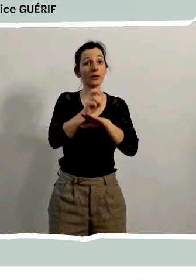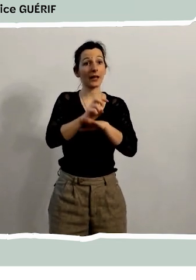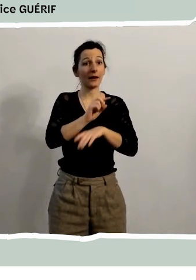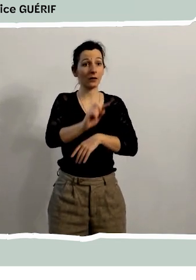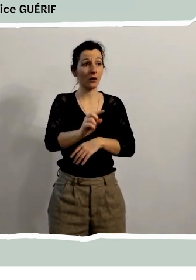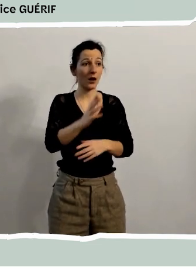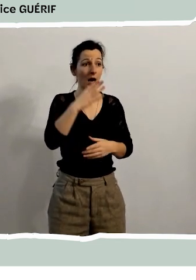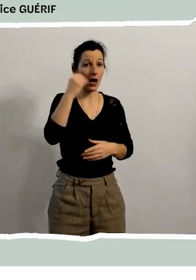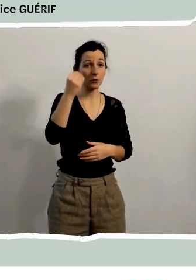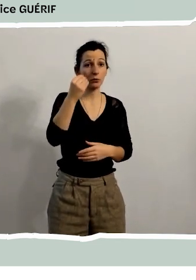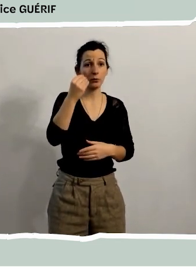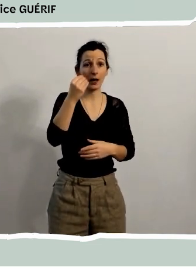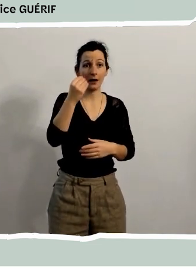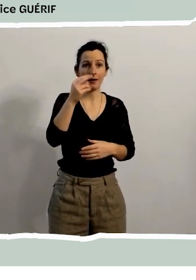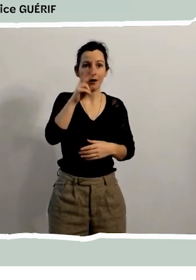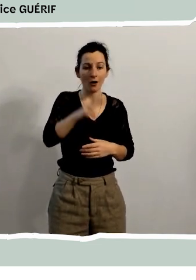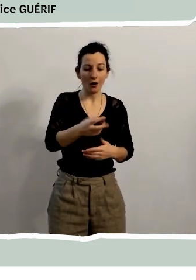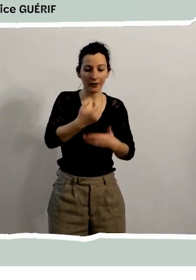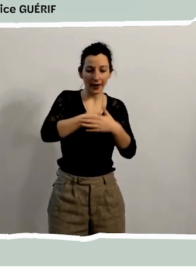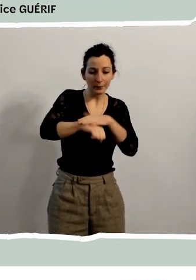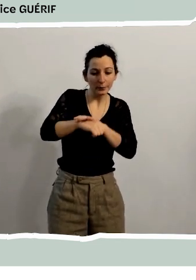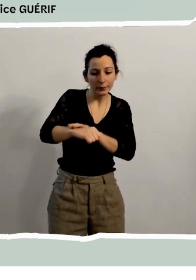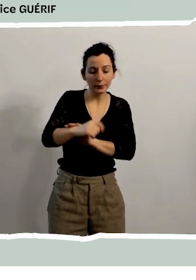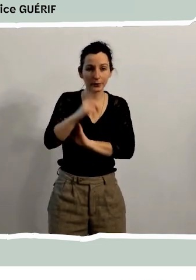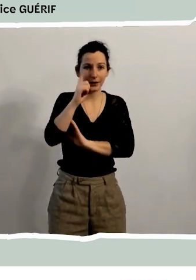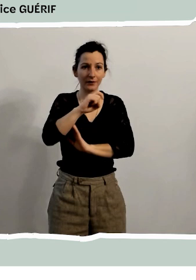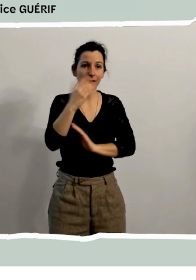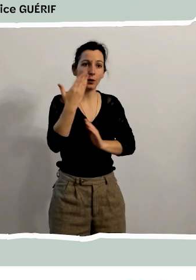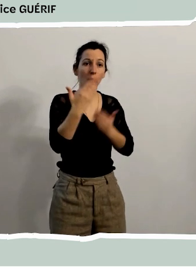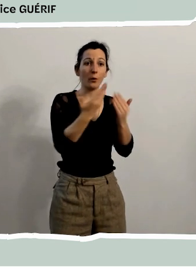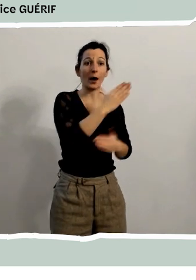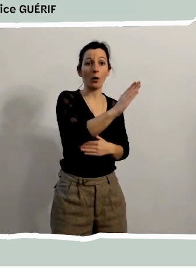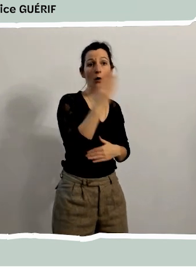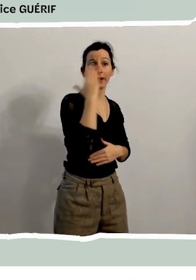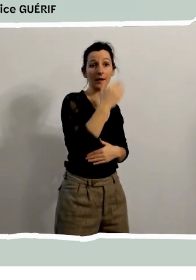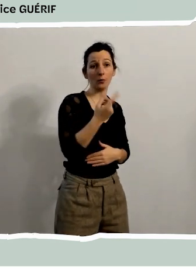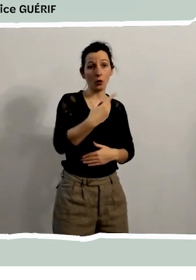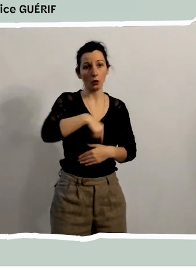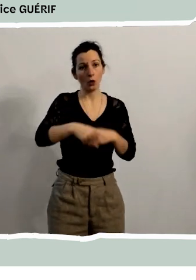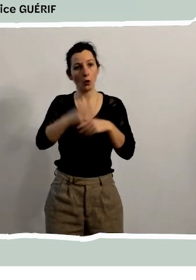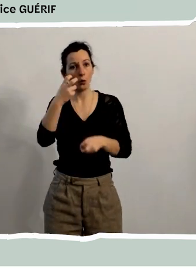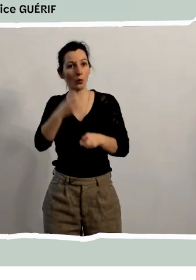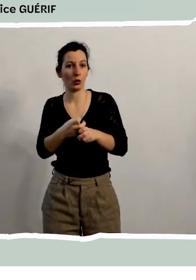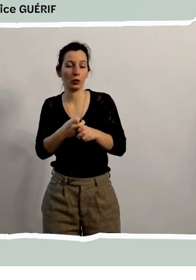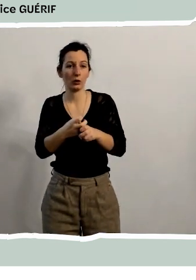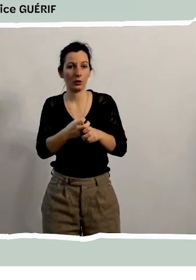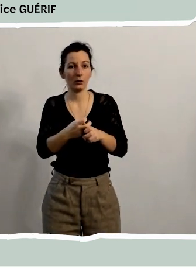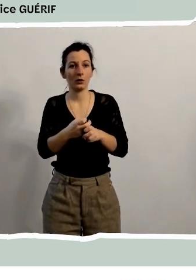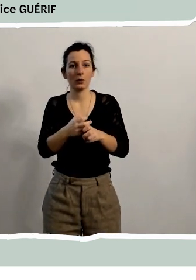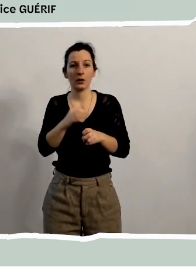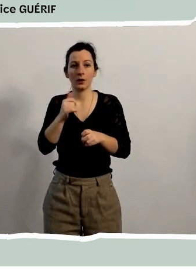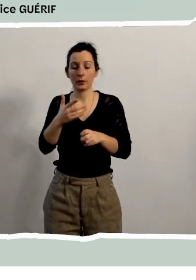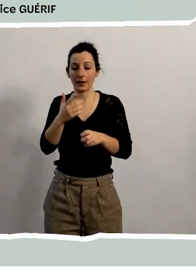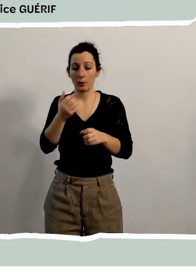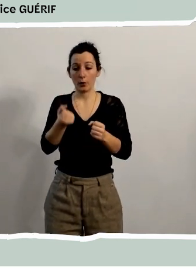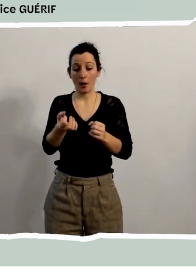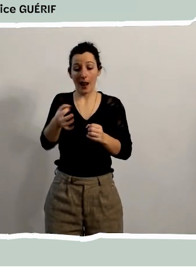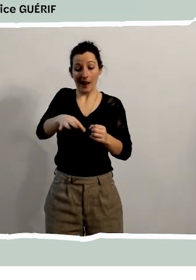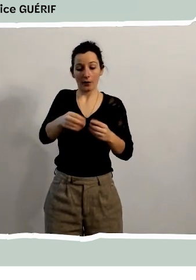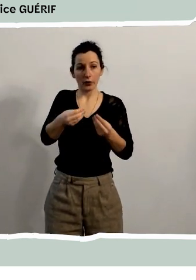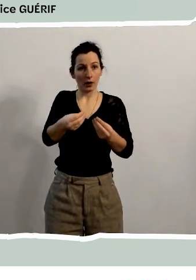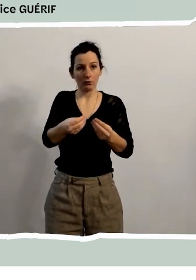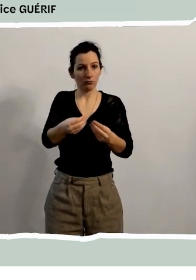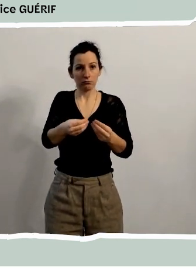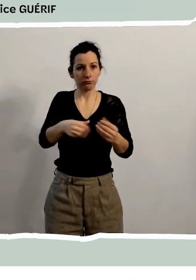fertile, et il ne faut pas grand-chose pour qu'il y ait des grains qui viennent brouiller cette belle mécanique. Et comme vous le disiez donc Pascal, il y a des choses qu'on